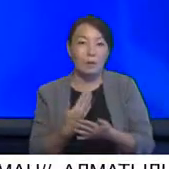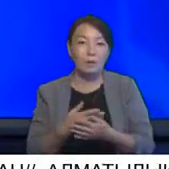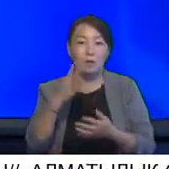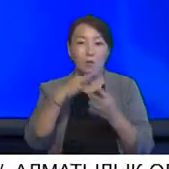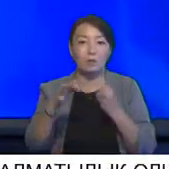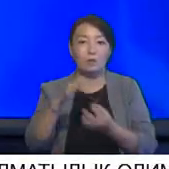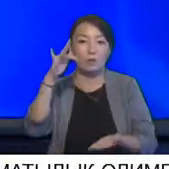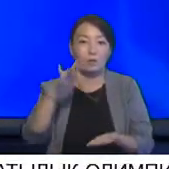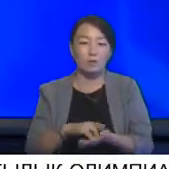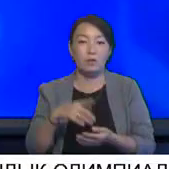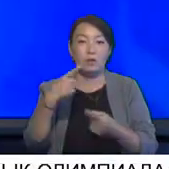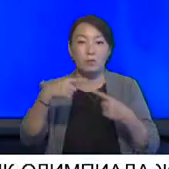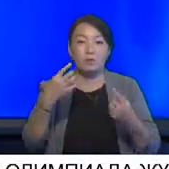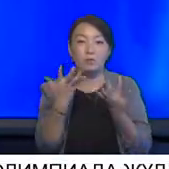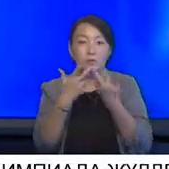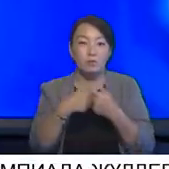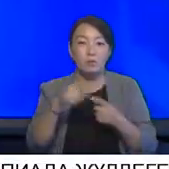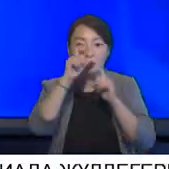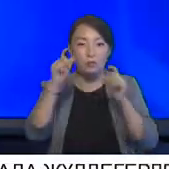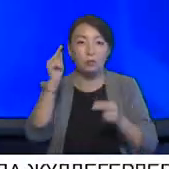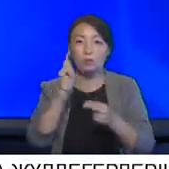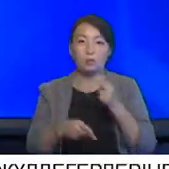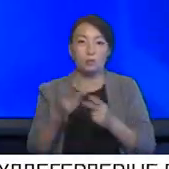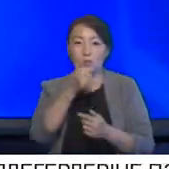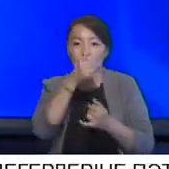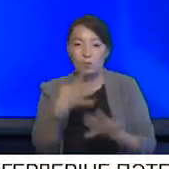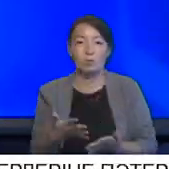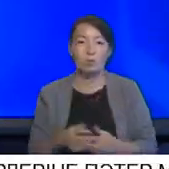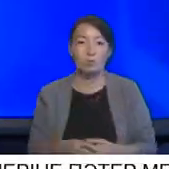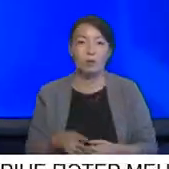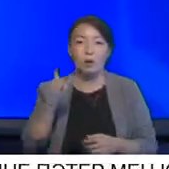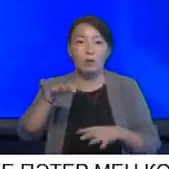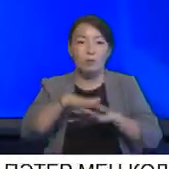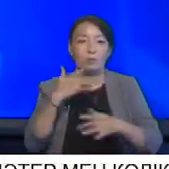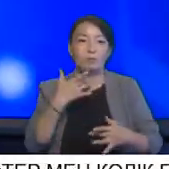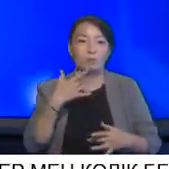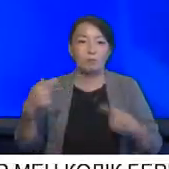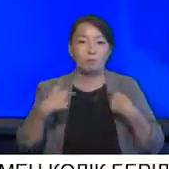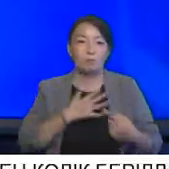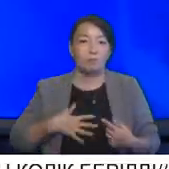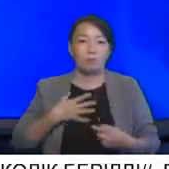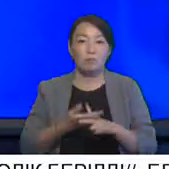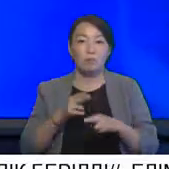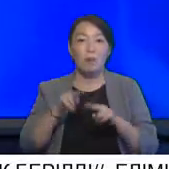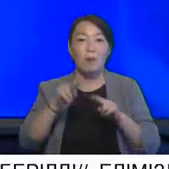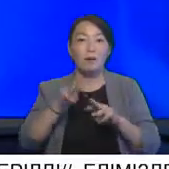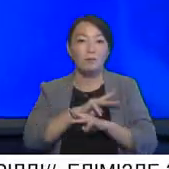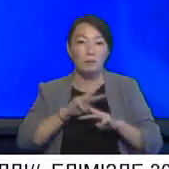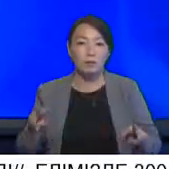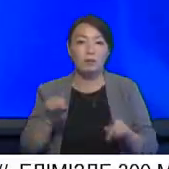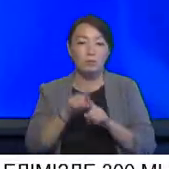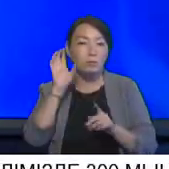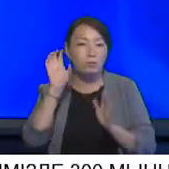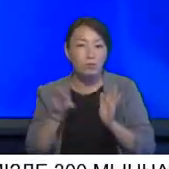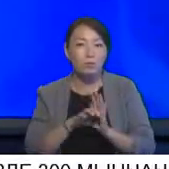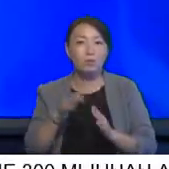облыс орталығында бірнеше мектеп межелі уақытта аяқталмау қаупі бар. Жұртшылық дабыл көтерген мәселеге парламент мәжілісінің депутаттары құлақ